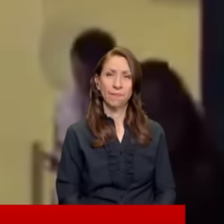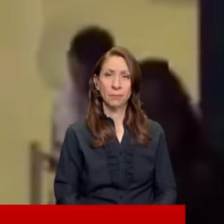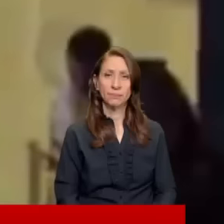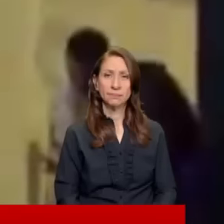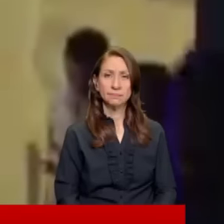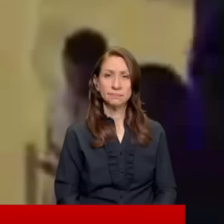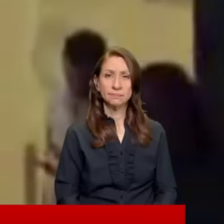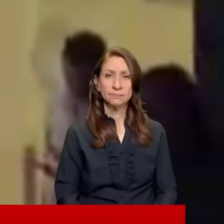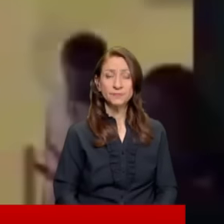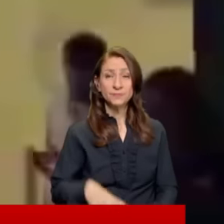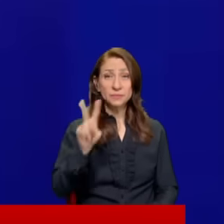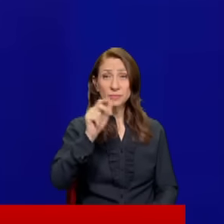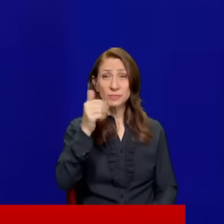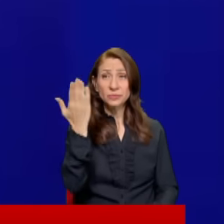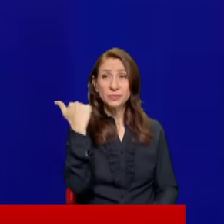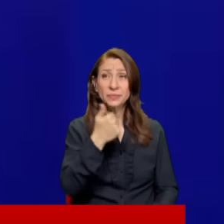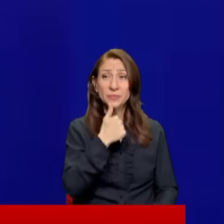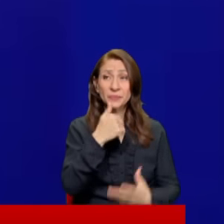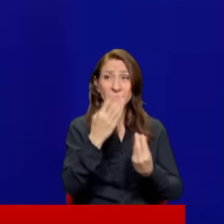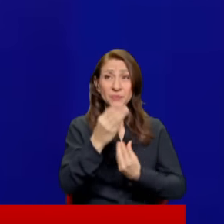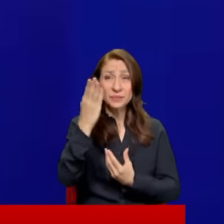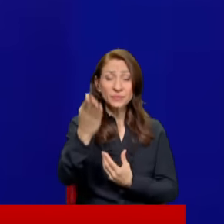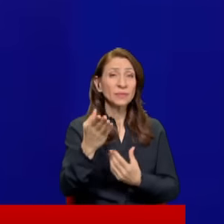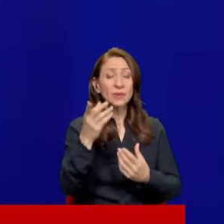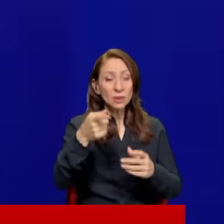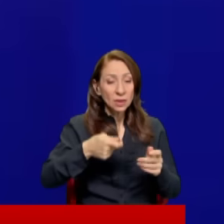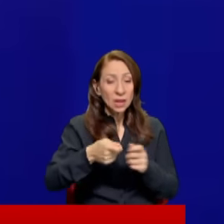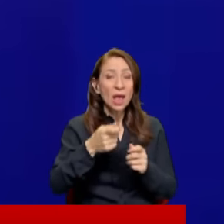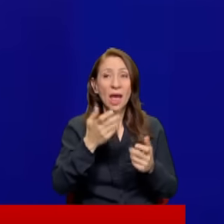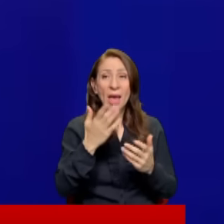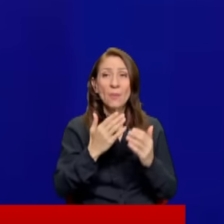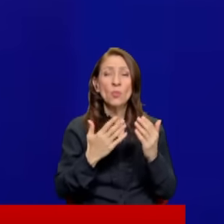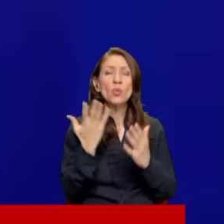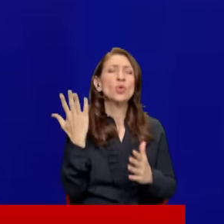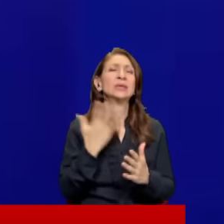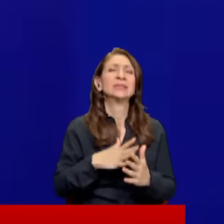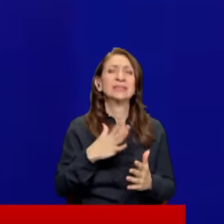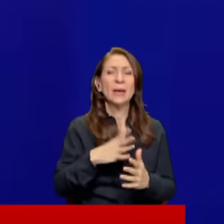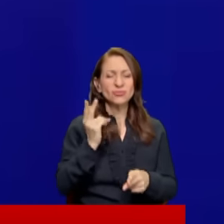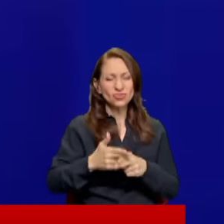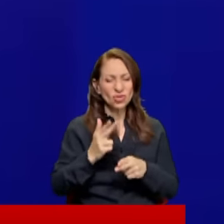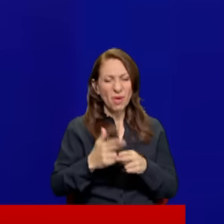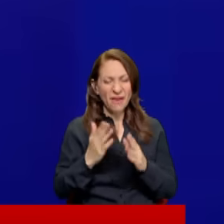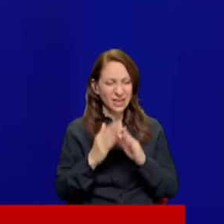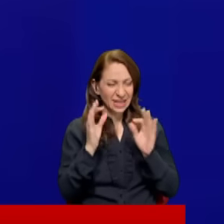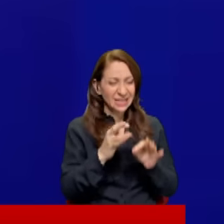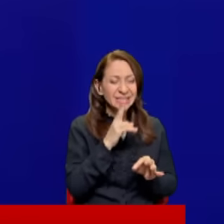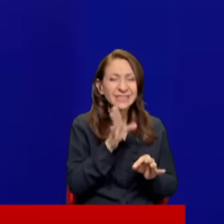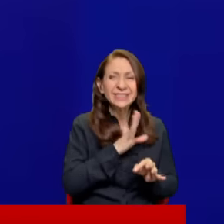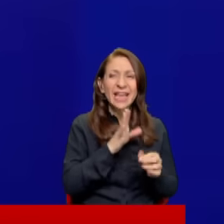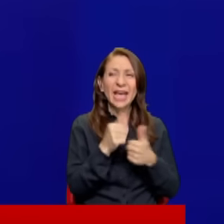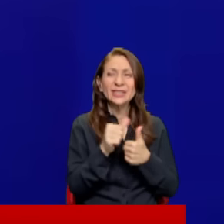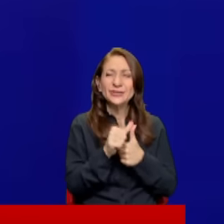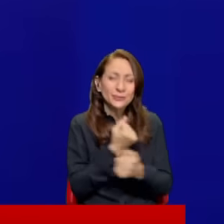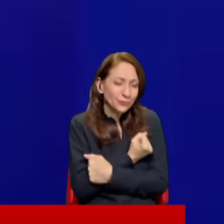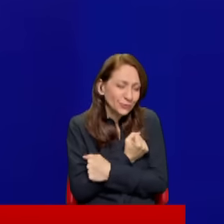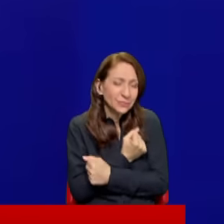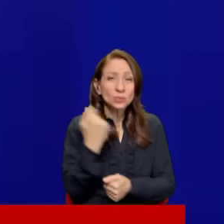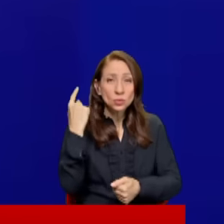kaldırıldı 20 gün önce Baba olmuştu saldırı günü de en büyük isteği bir an önce evine kızın eşine